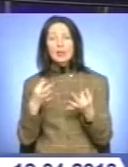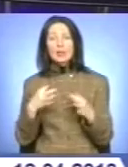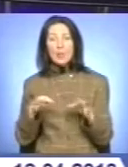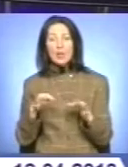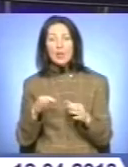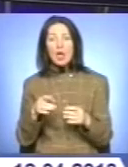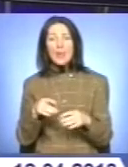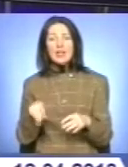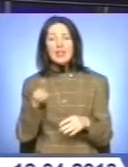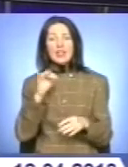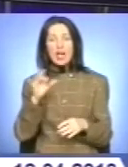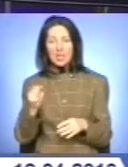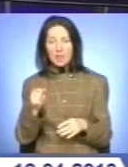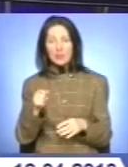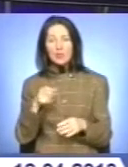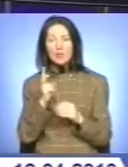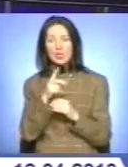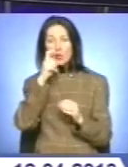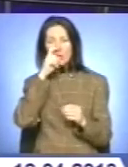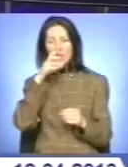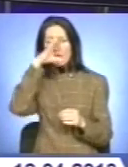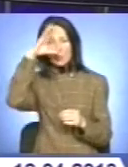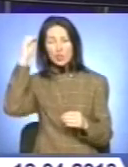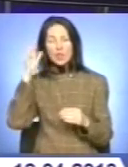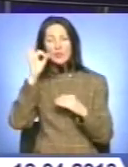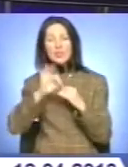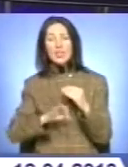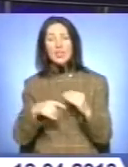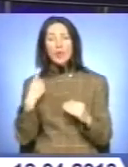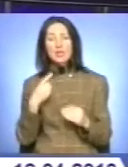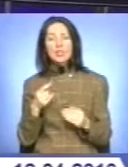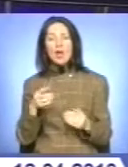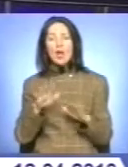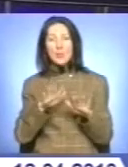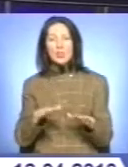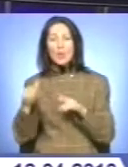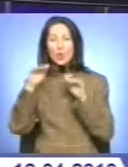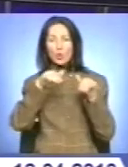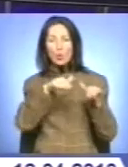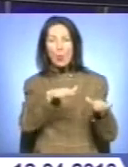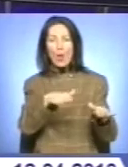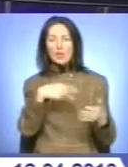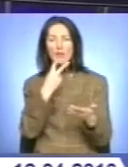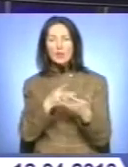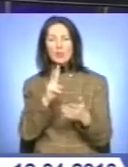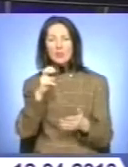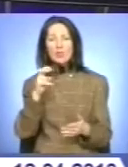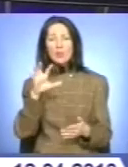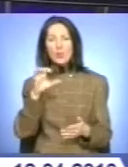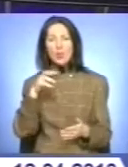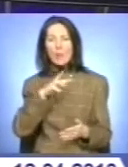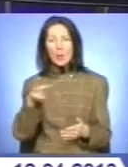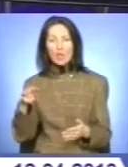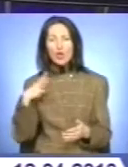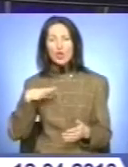гідрометцентр, 12 квітня вночі у західних областях місцями туман, видимість 200-500 метрів.